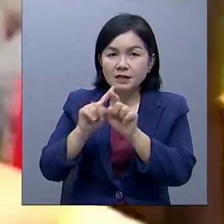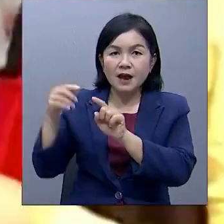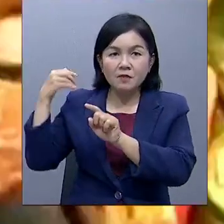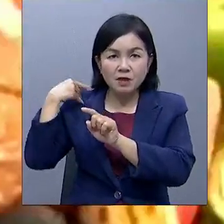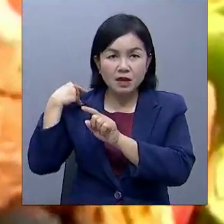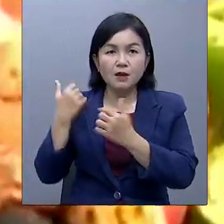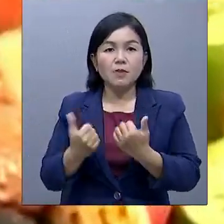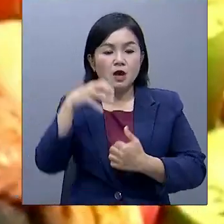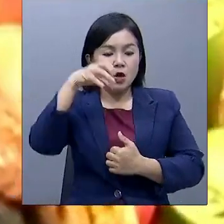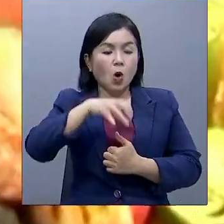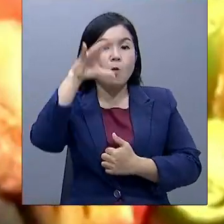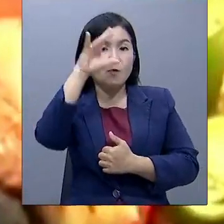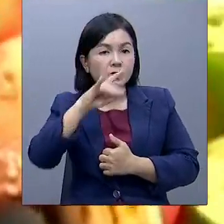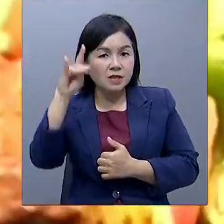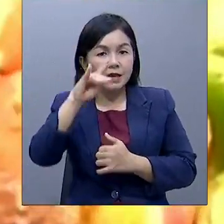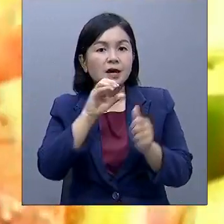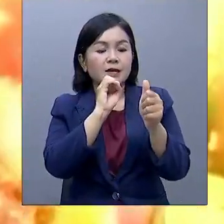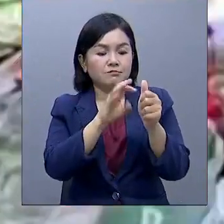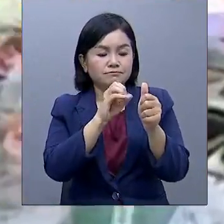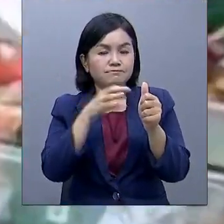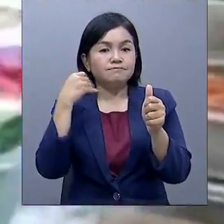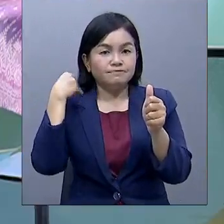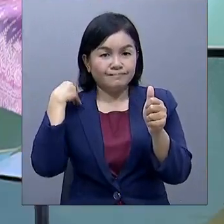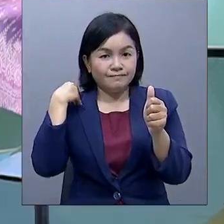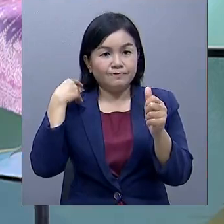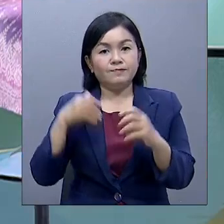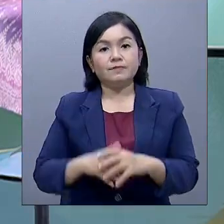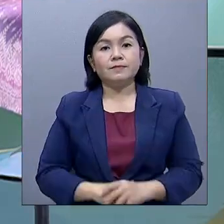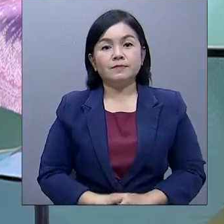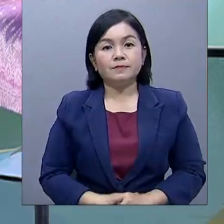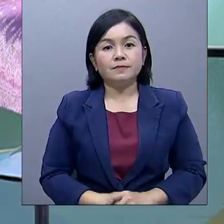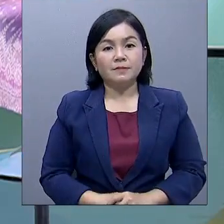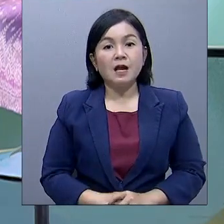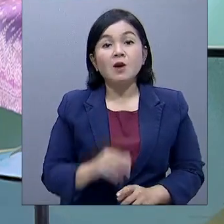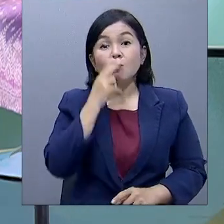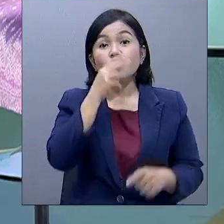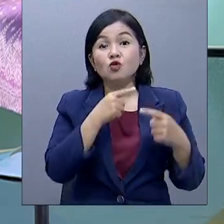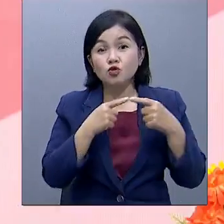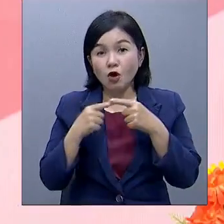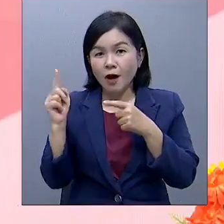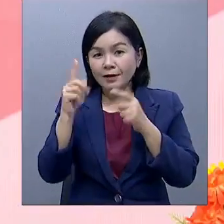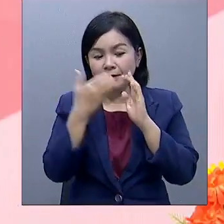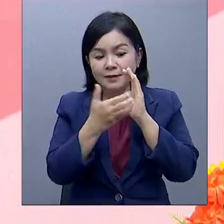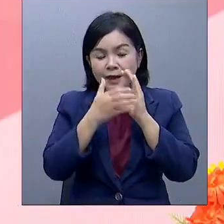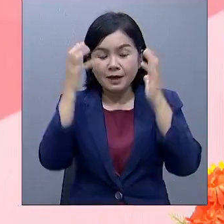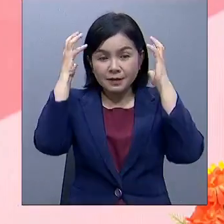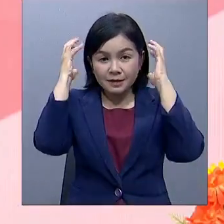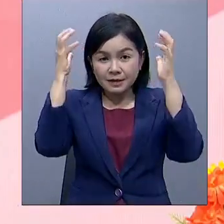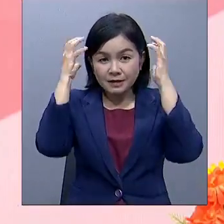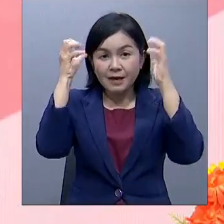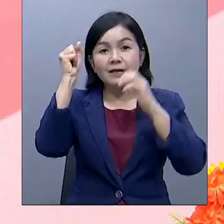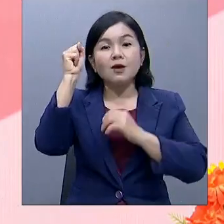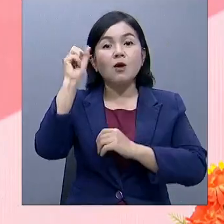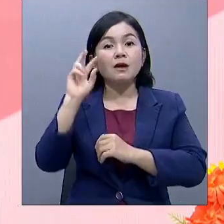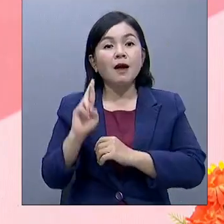ก็มีทางกรมปศุสัตว์เองมาให้คำปรึกษาด้วยนะคะ ไปต่อที่สระบุรีครับคุณผู้ชมครับไปดูงานที่นั่นเขาจัดง